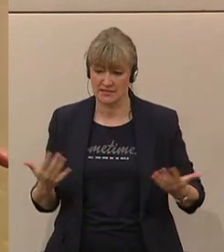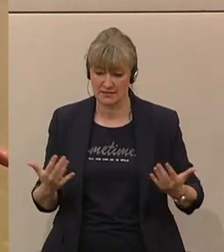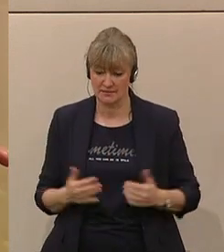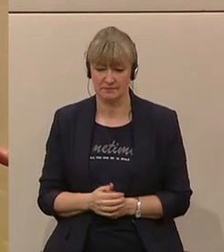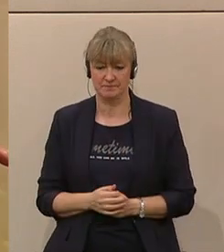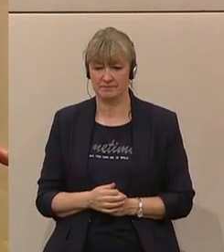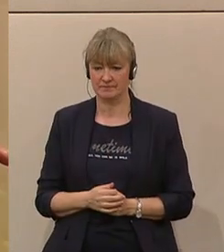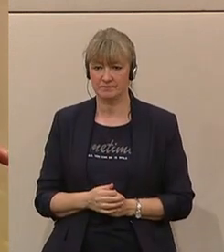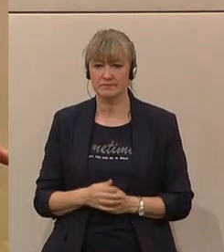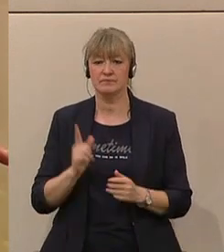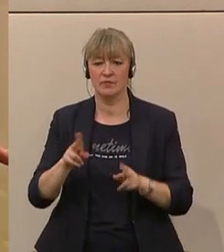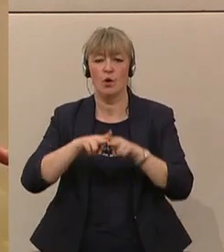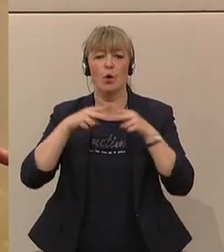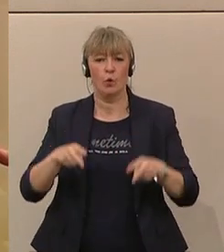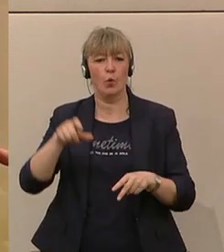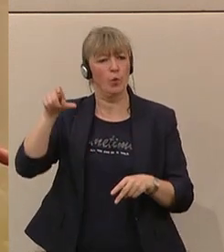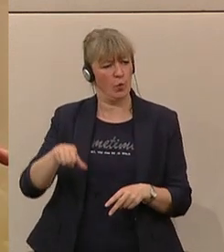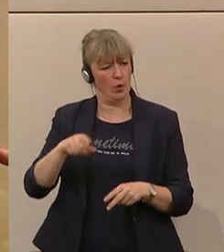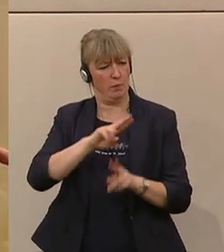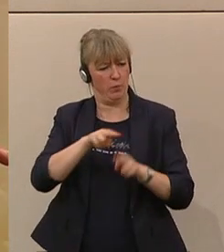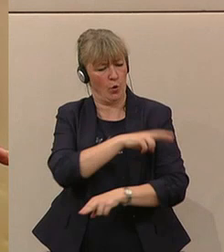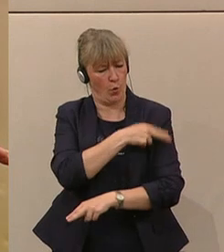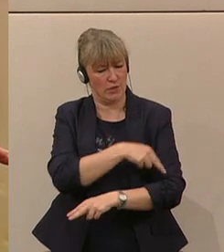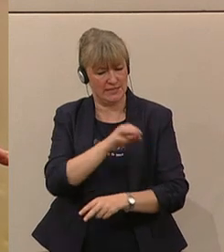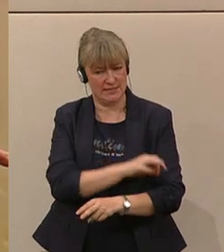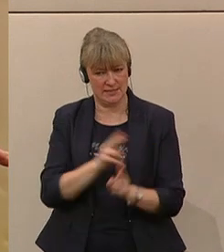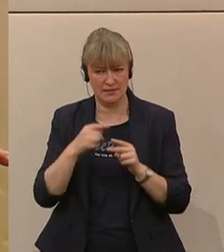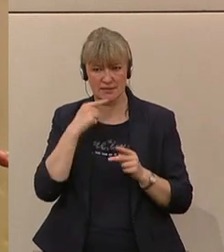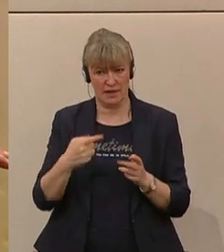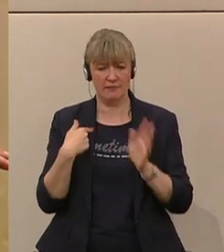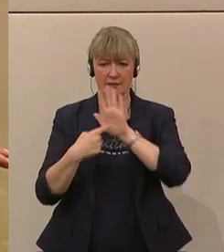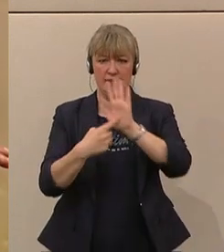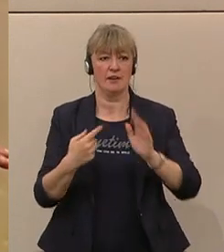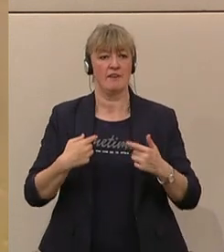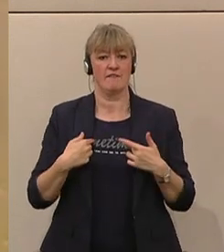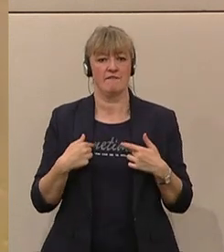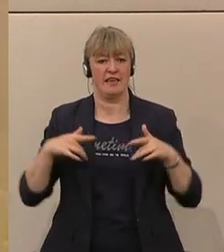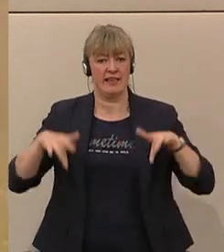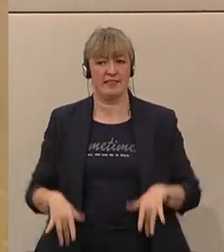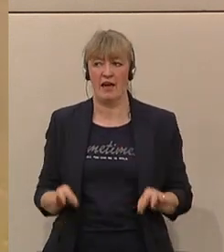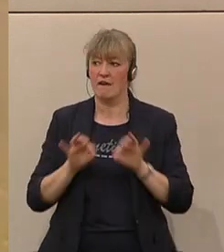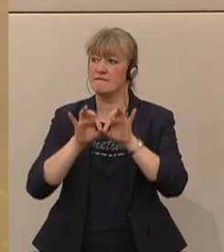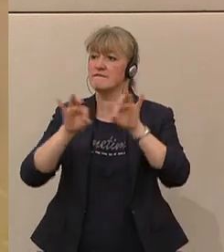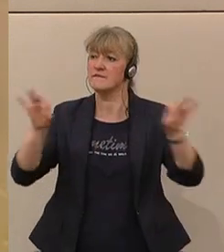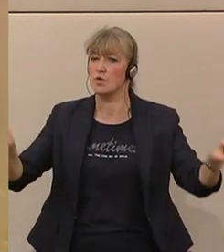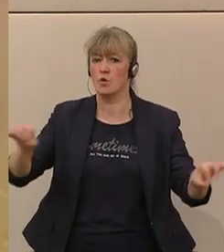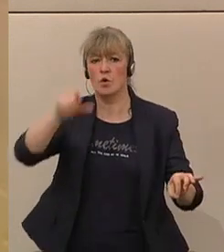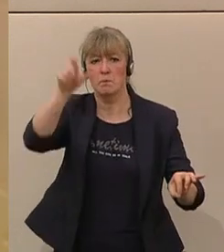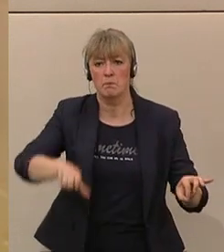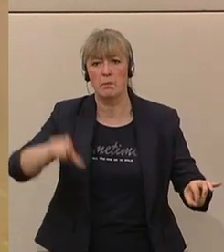als Parteivorsitzender mit dem Satz angetreten: Wir sind für die da, die etwas